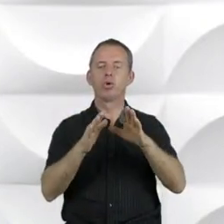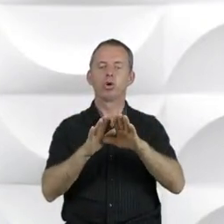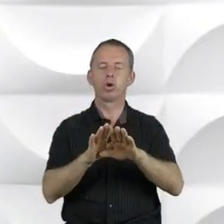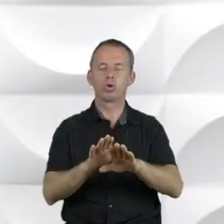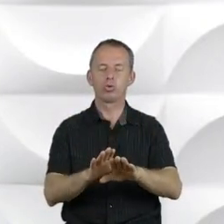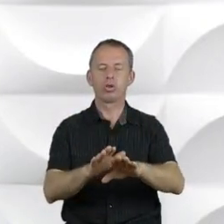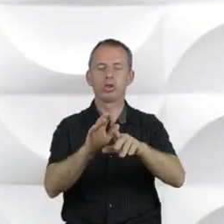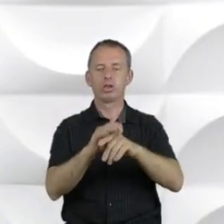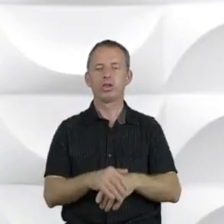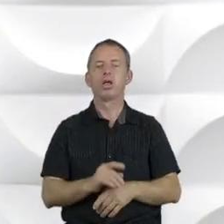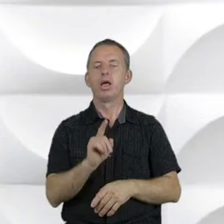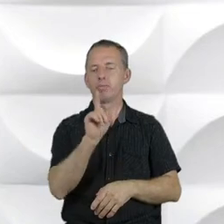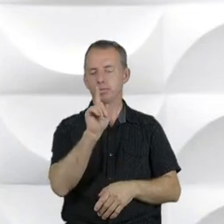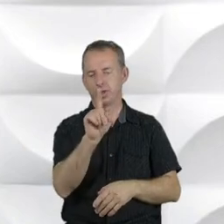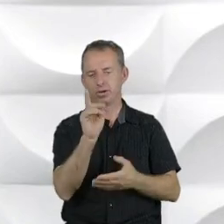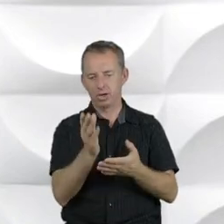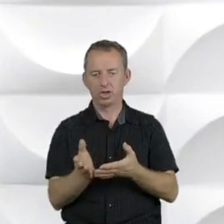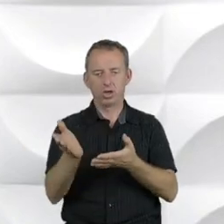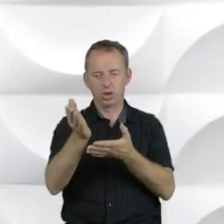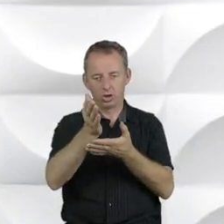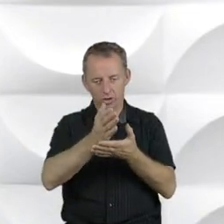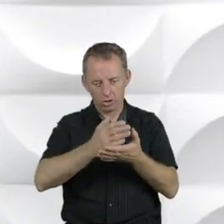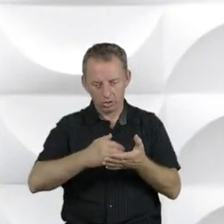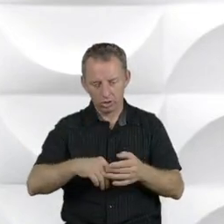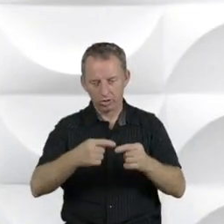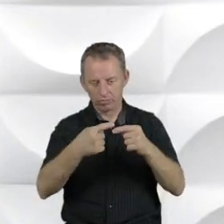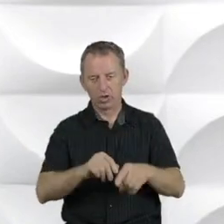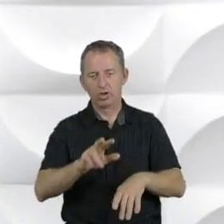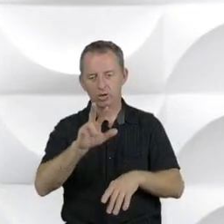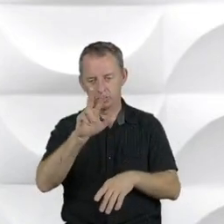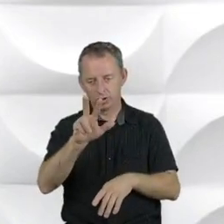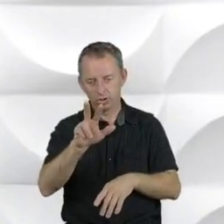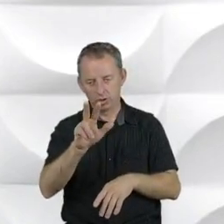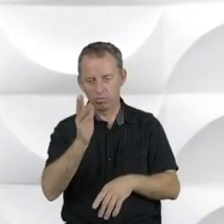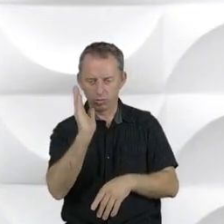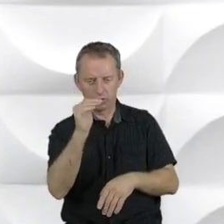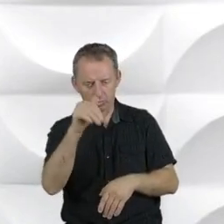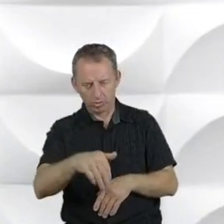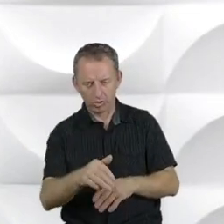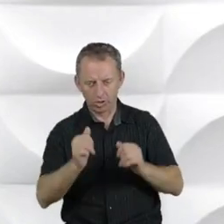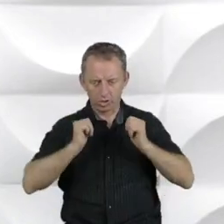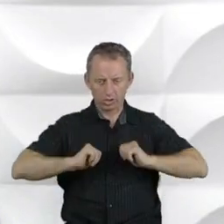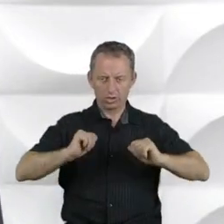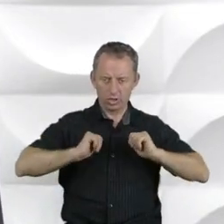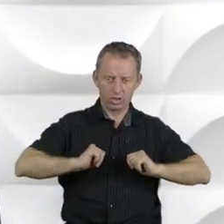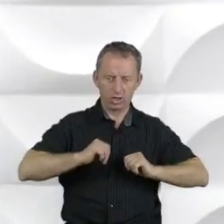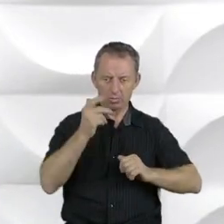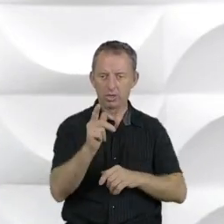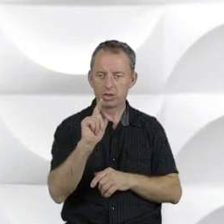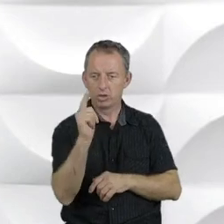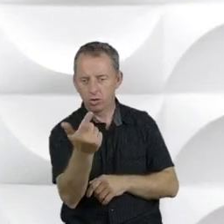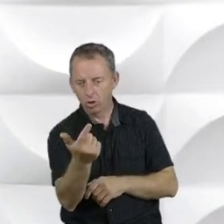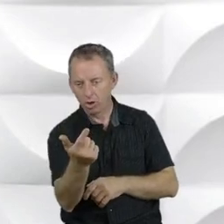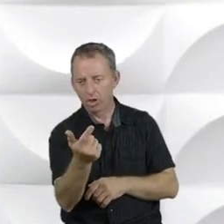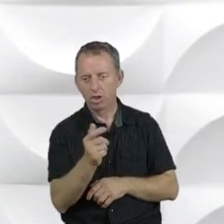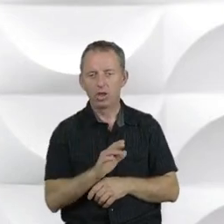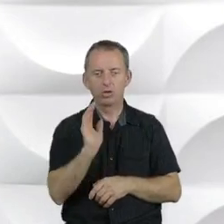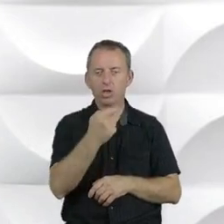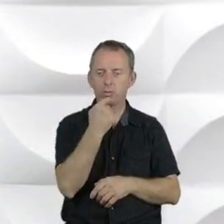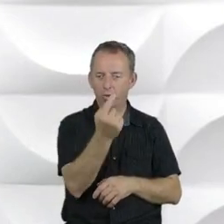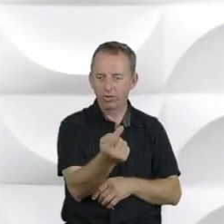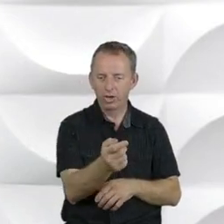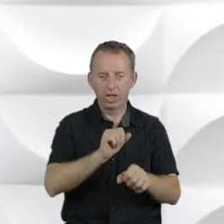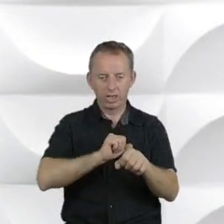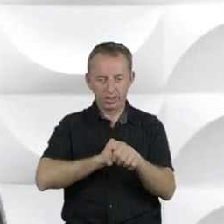błogosławieństwie z pierwszego rozdziału wiersza trzeciego, to później nie mogłem się doczekać, gdzie będzie drugie, bo ktoś mi powiedział,